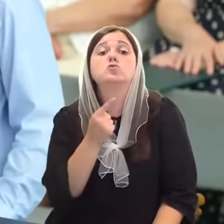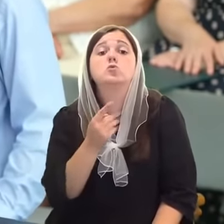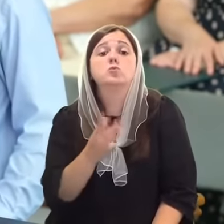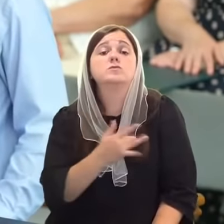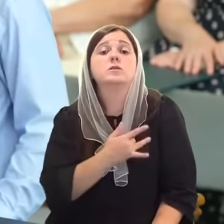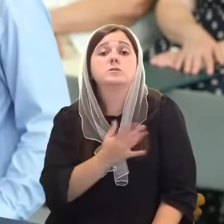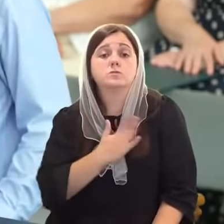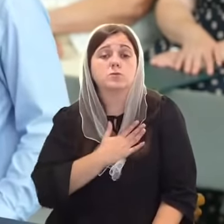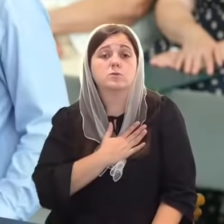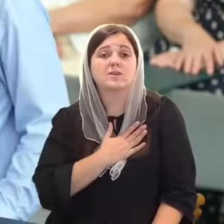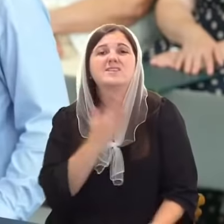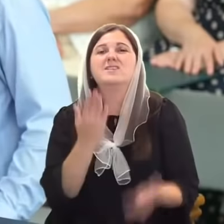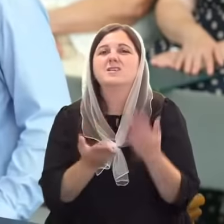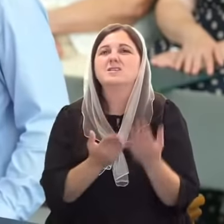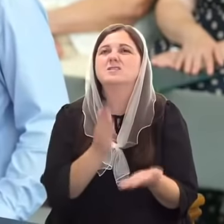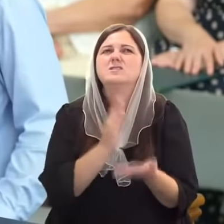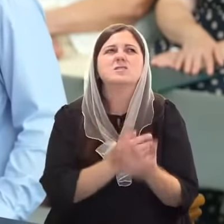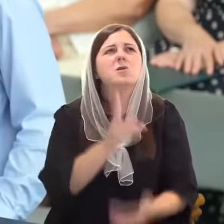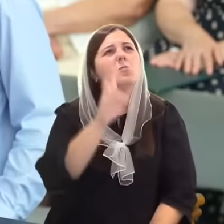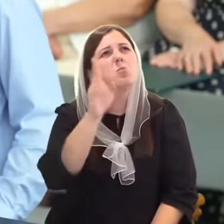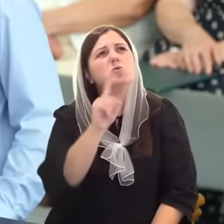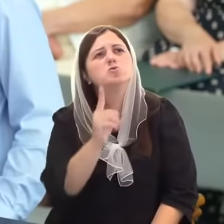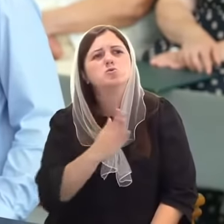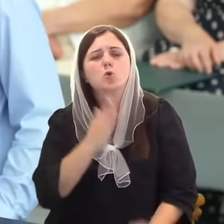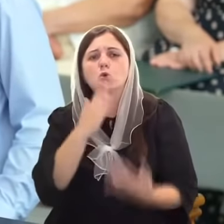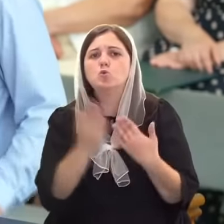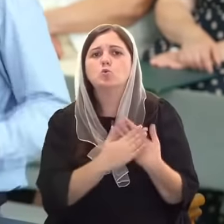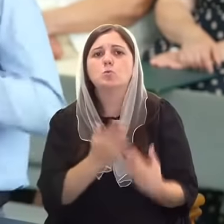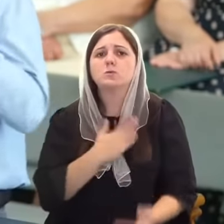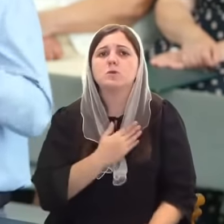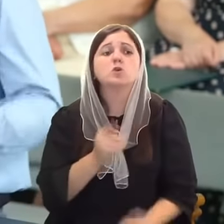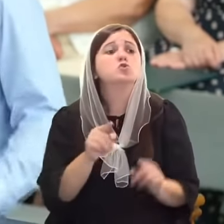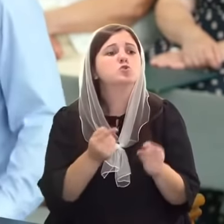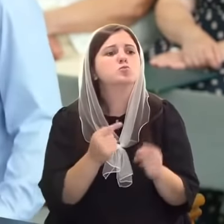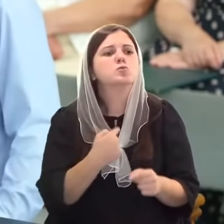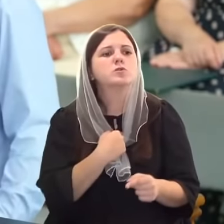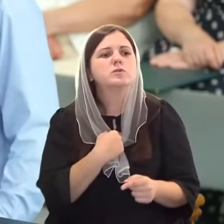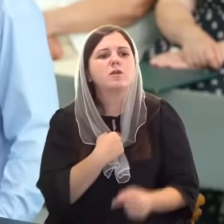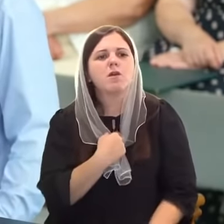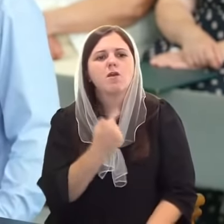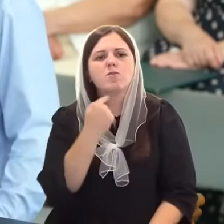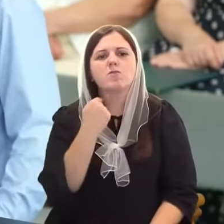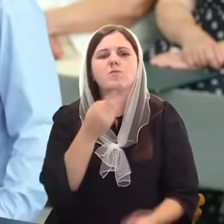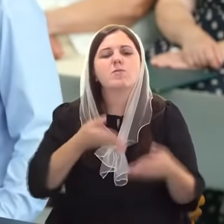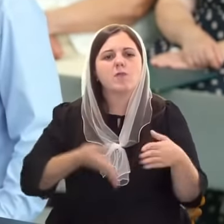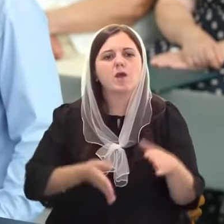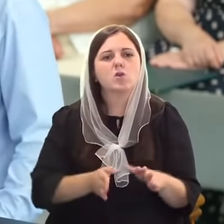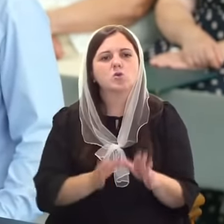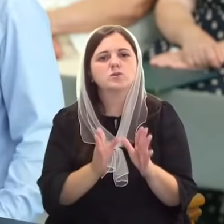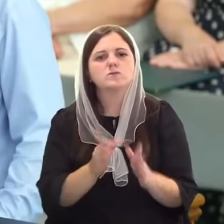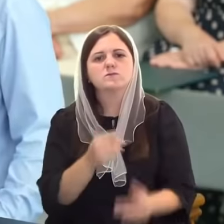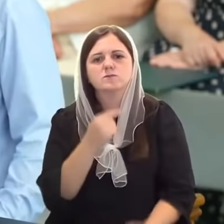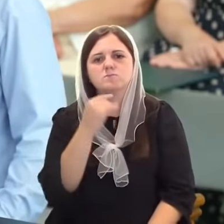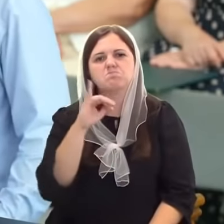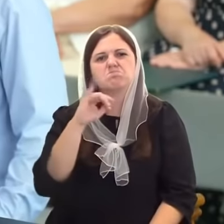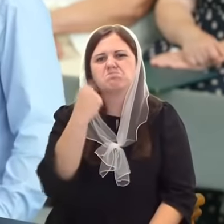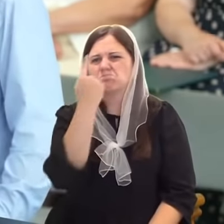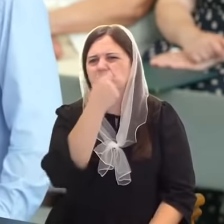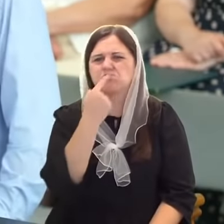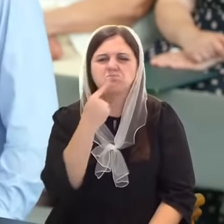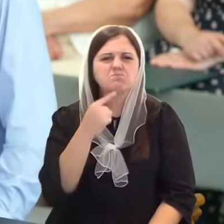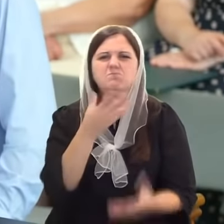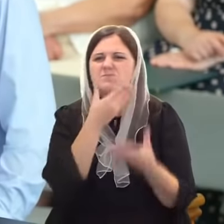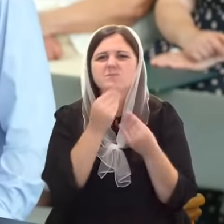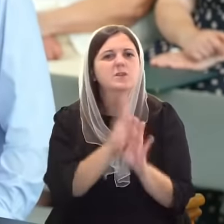говорю, если есть Бог, который любит меня, почему я родился уродом? Меня так называли.